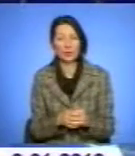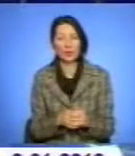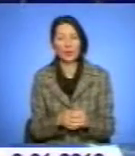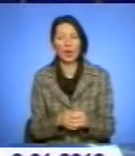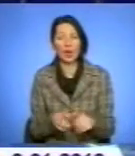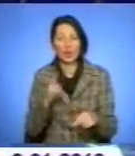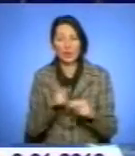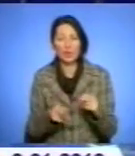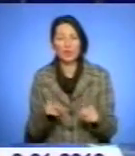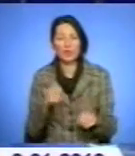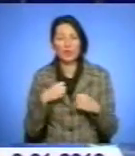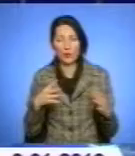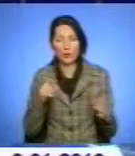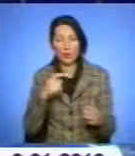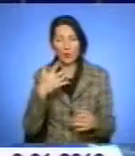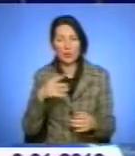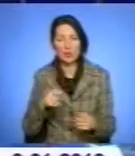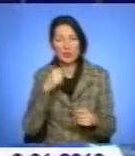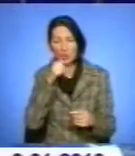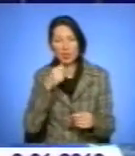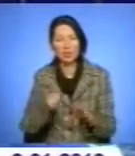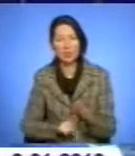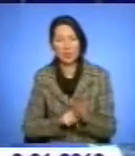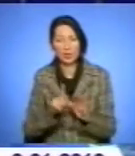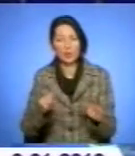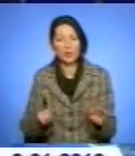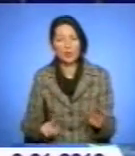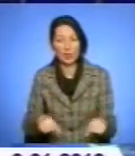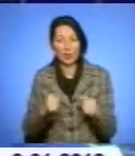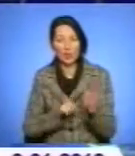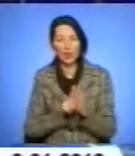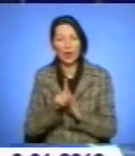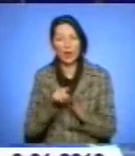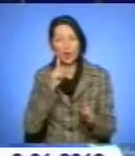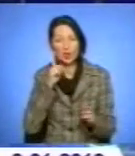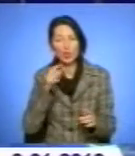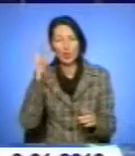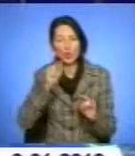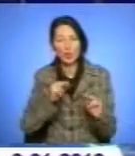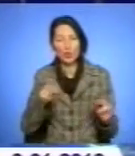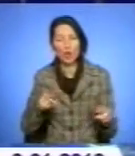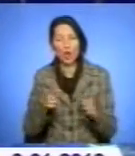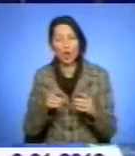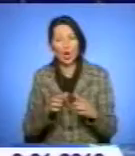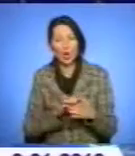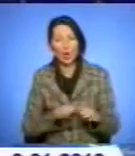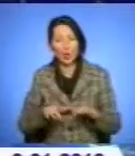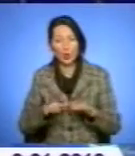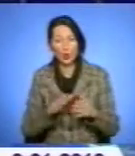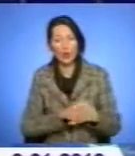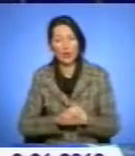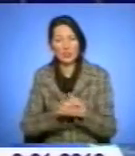Завершується святкування 150-ї річниці заснування молодіжного учнівського товариства «Громада». Саме ця організація